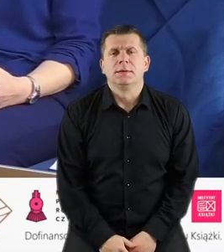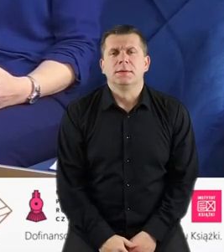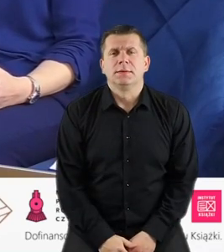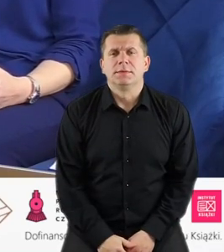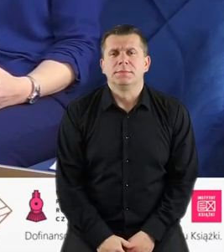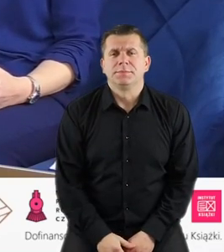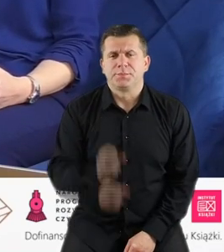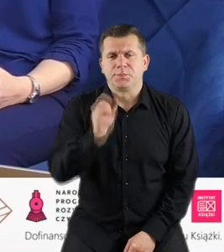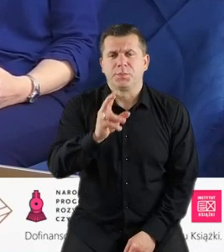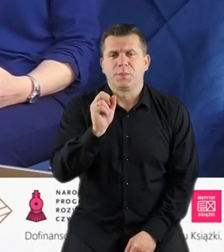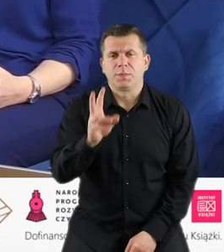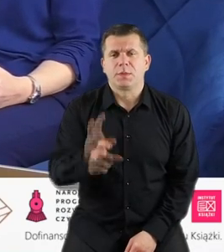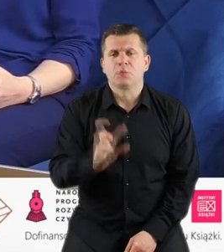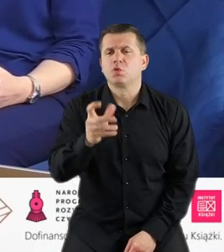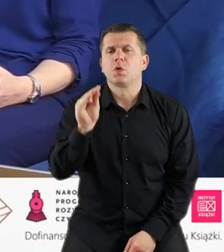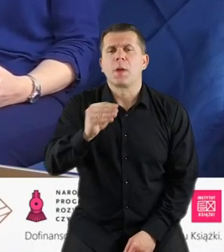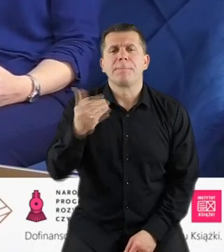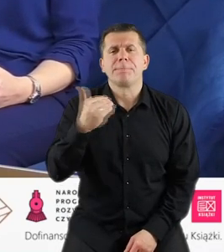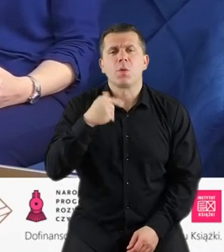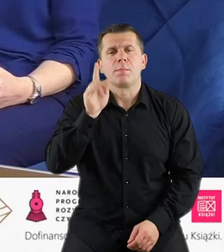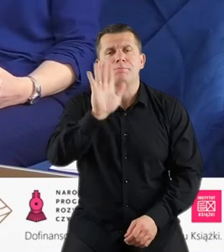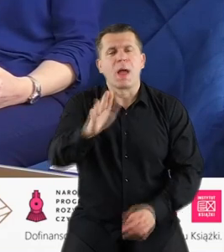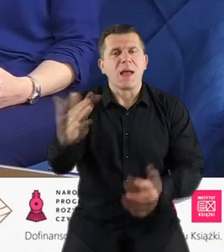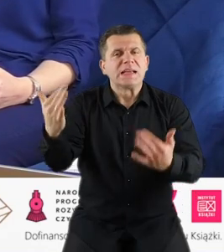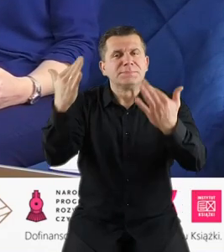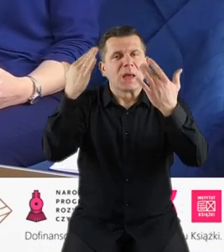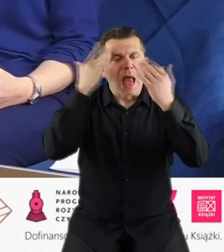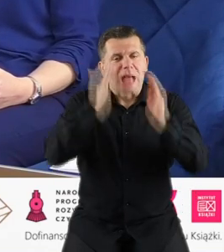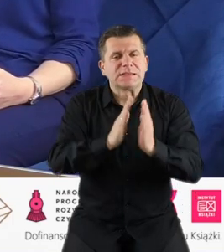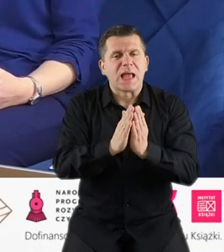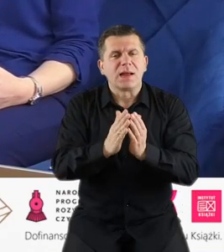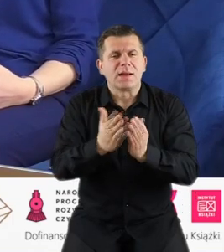Tak, tak. Co jeszcze było inspiracją literacką?